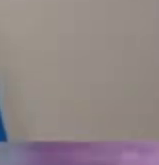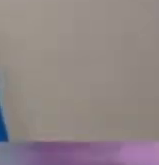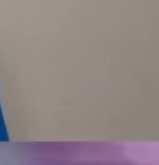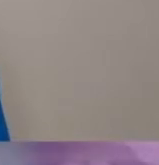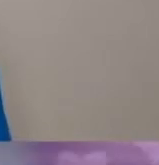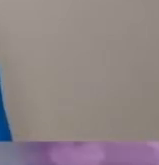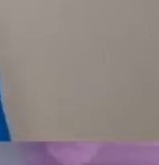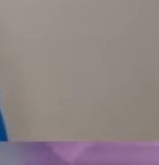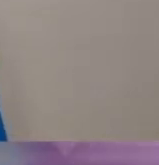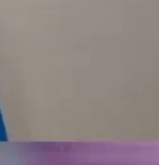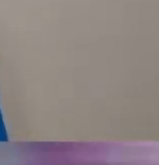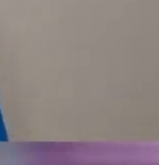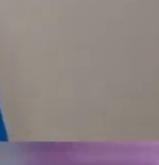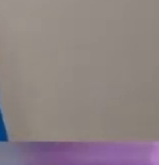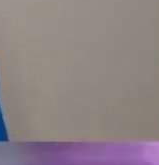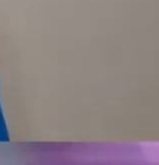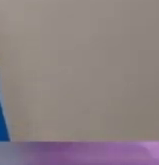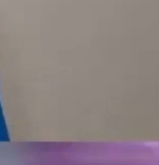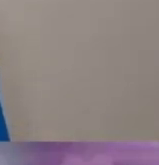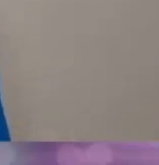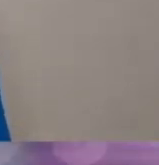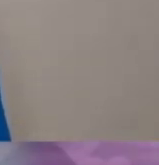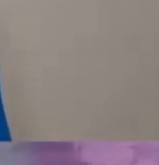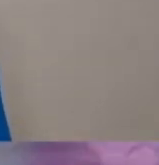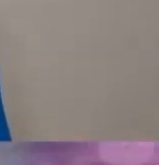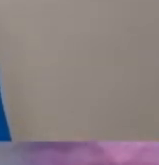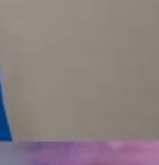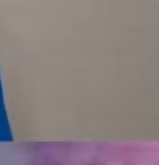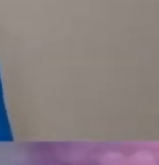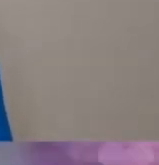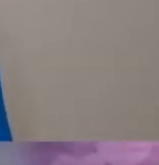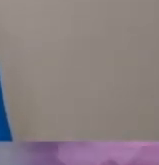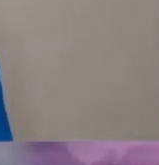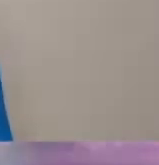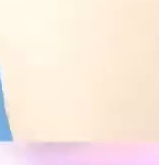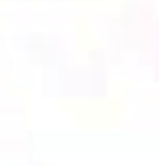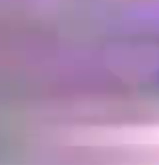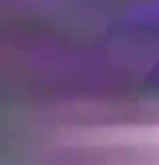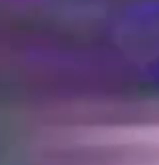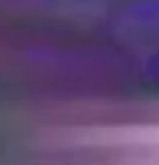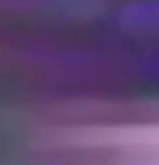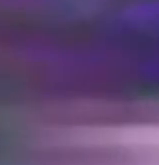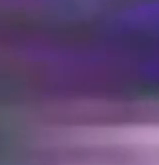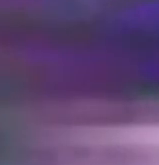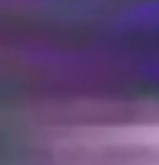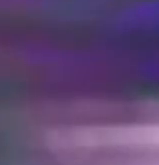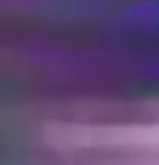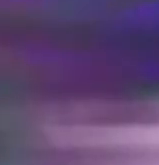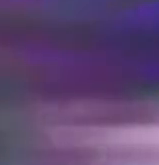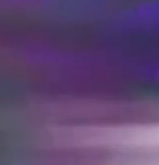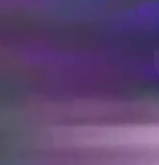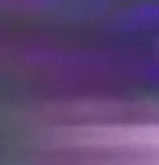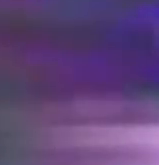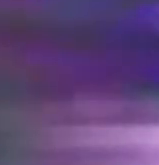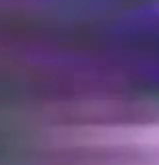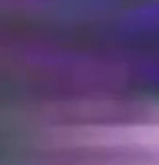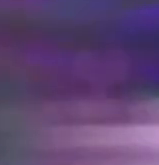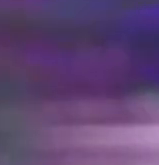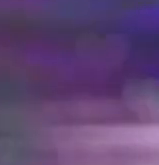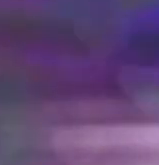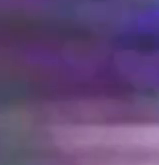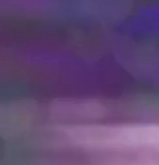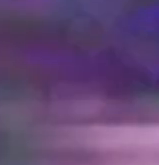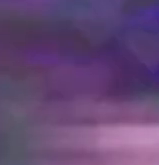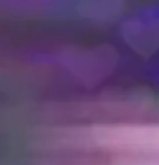Hello mga kapuso, this is Princess Velasco inviting you to stream or download my newest single entitled